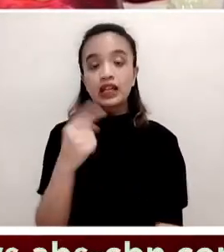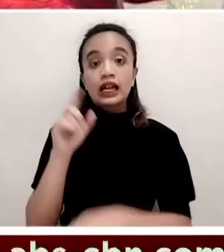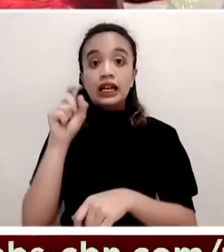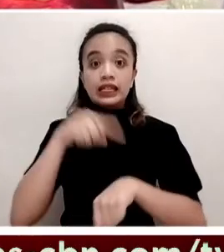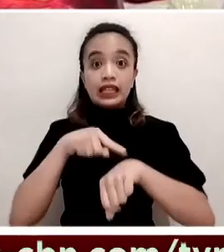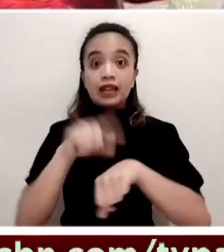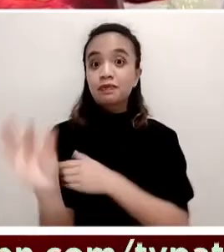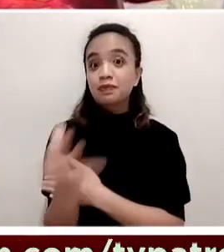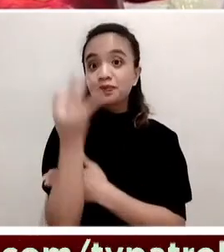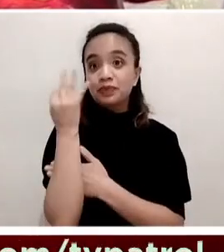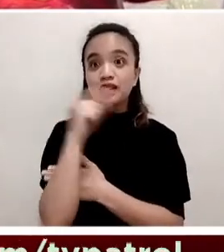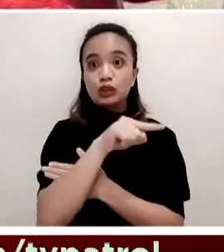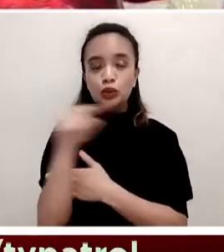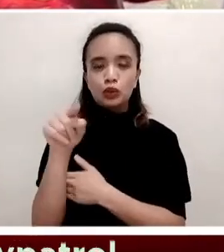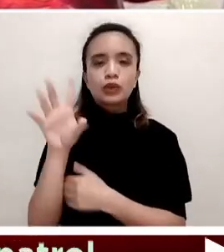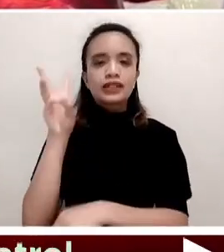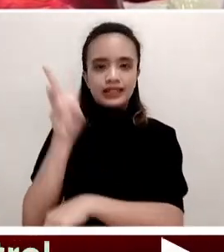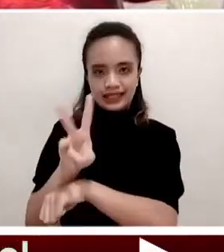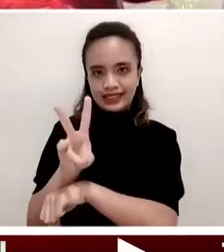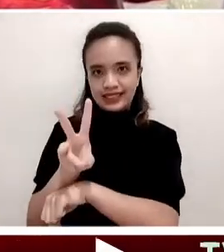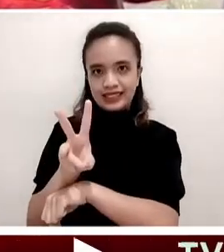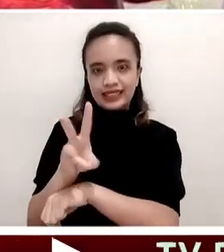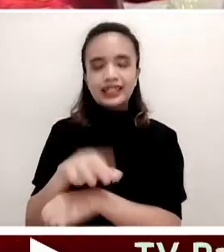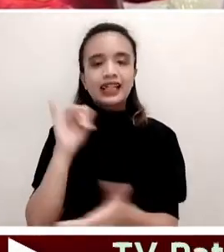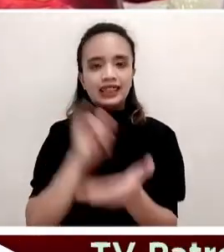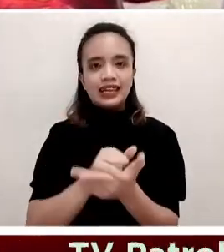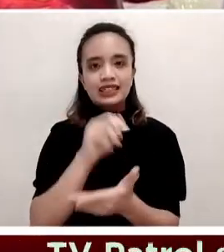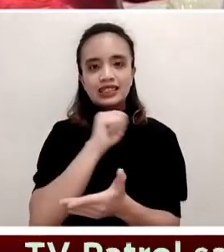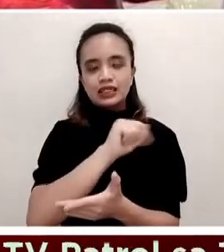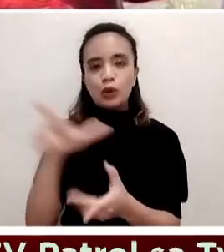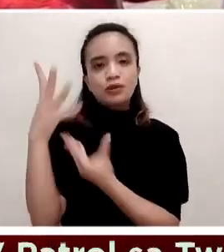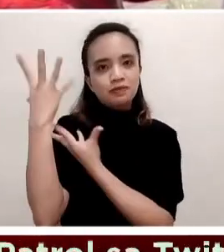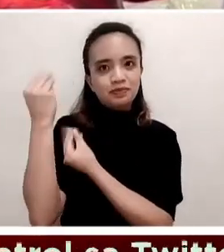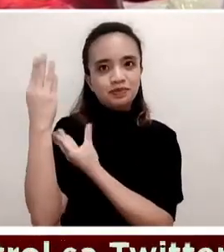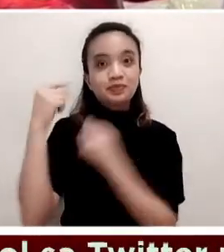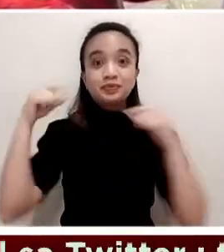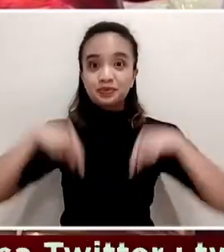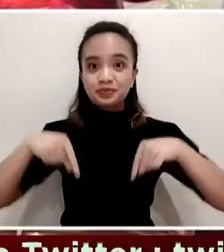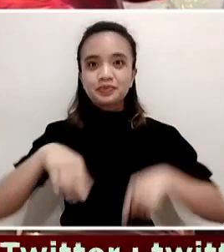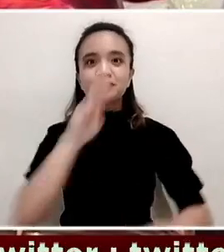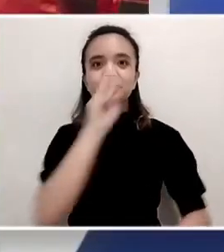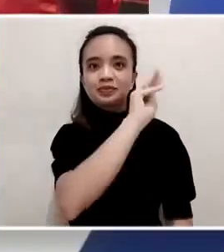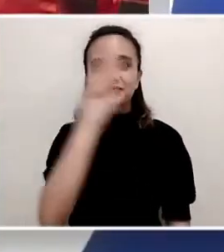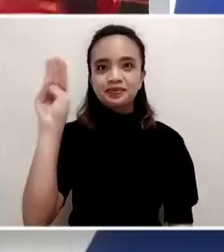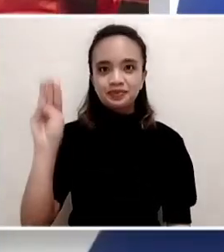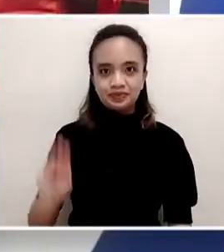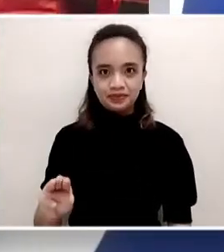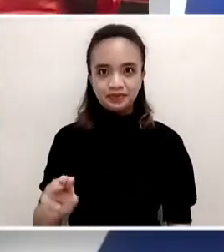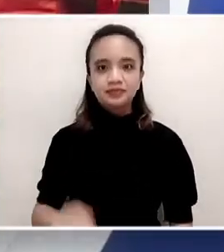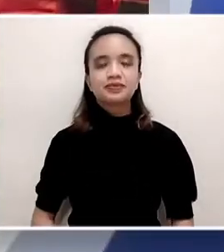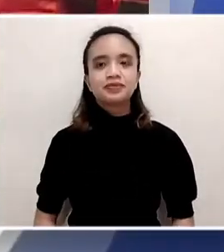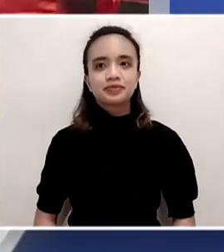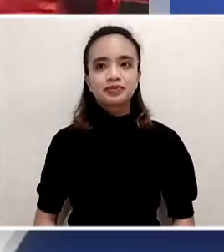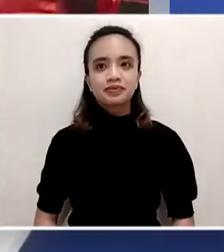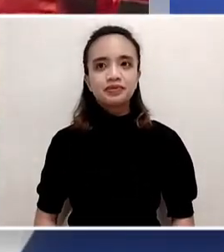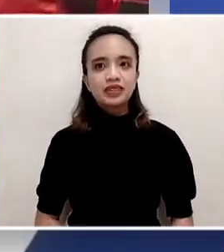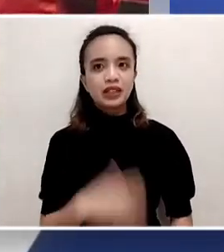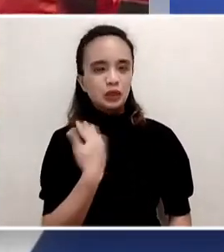umaga hanggang alas 6 ng gabi. At yan ang pinakuling balita mula dito sa Maynila. Alvin? Zian, terno kayo